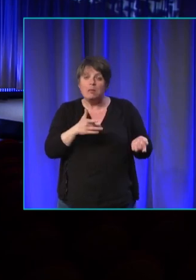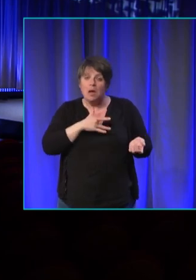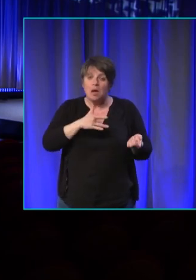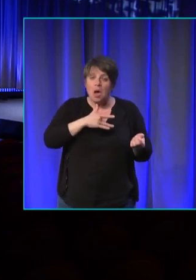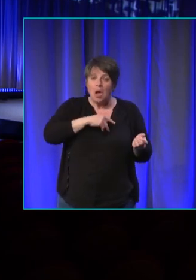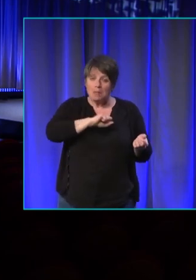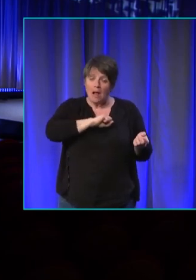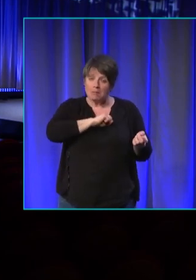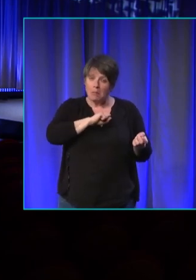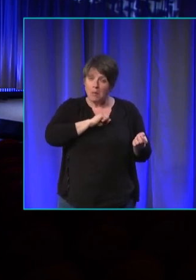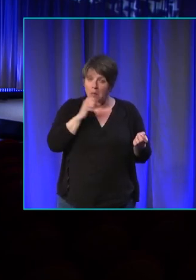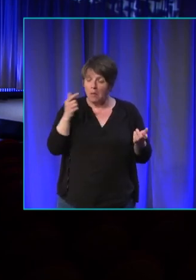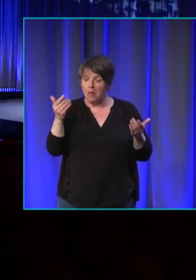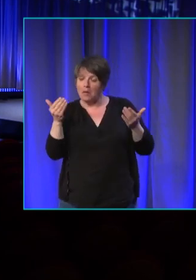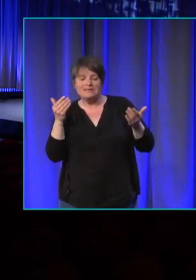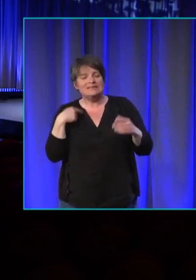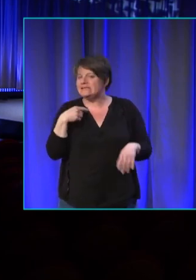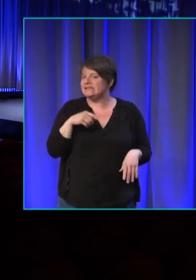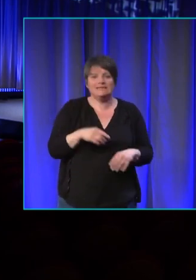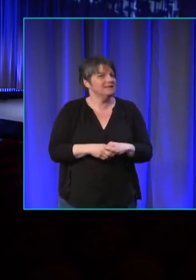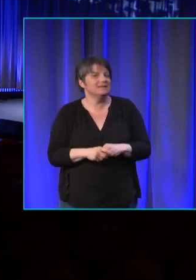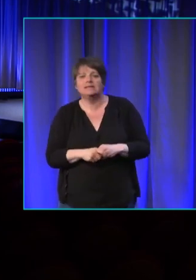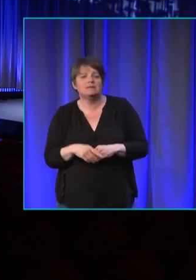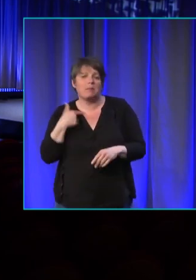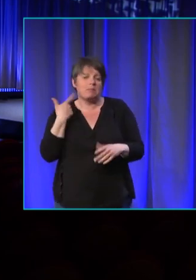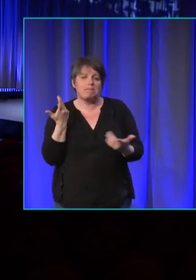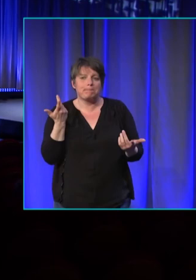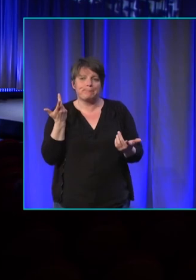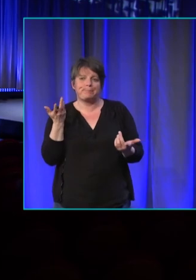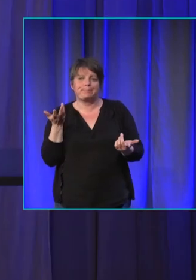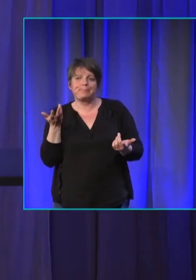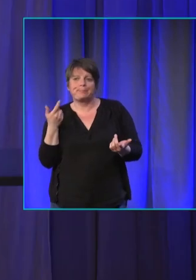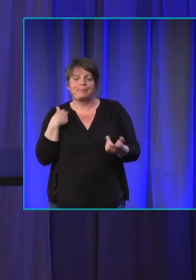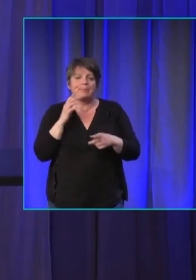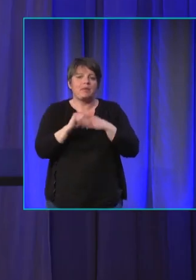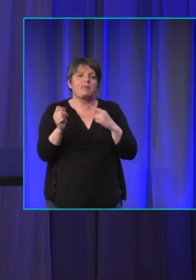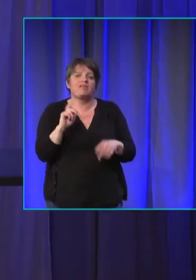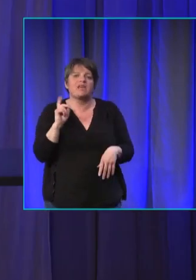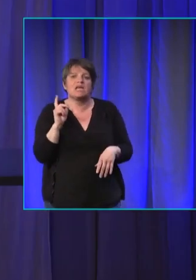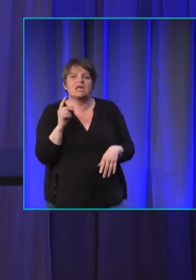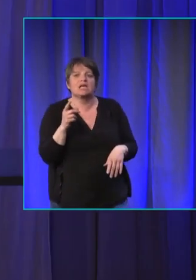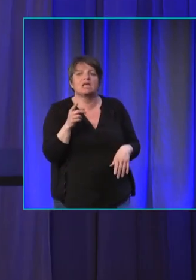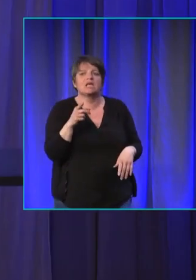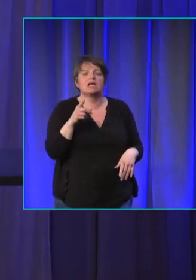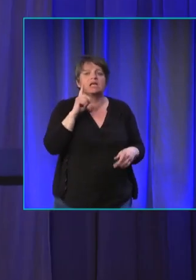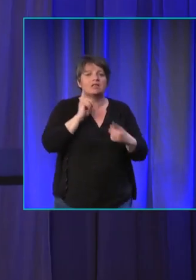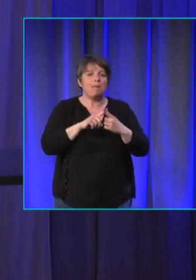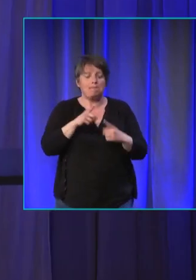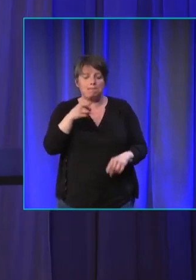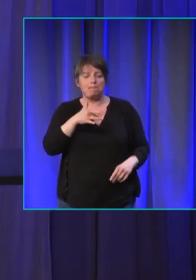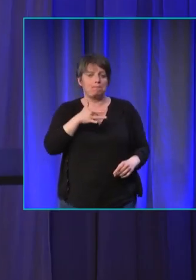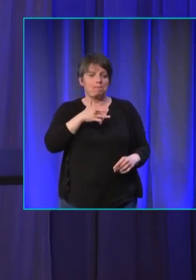plus précisément? Non, on n'a pas cherché à aborder cela.